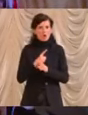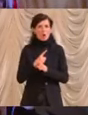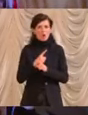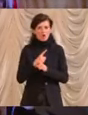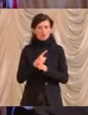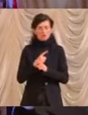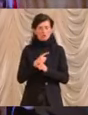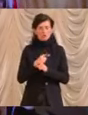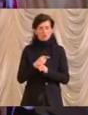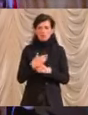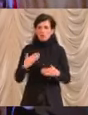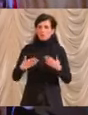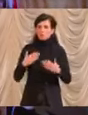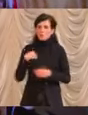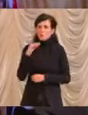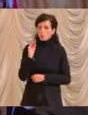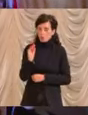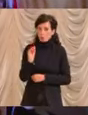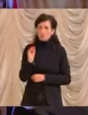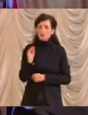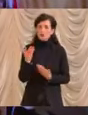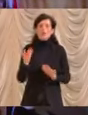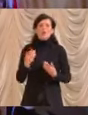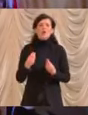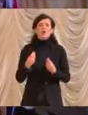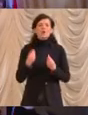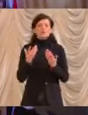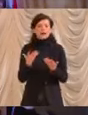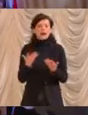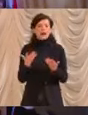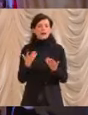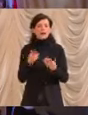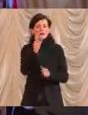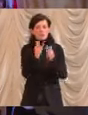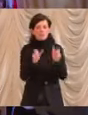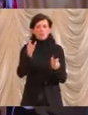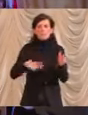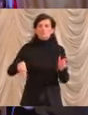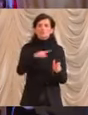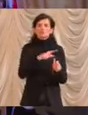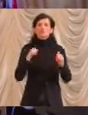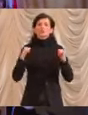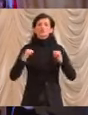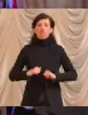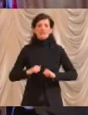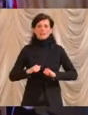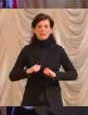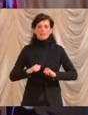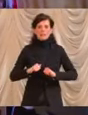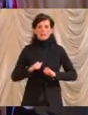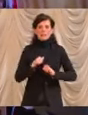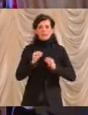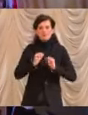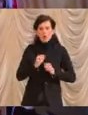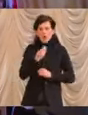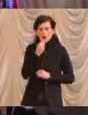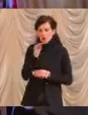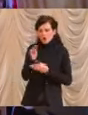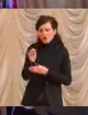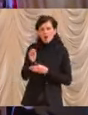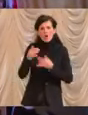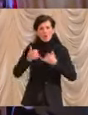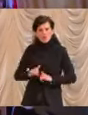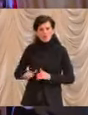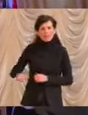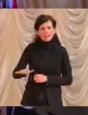di permettere ai propri cittadini di poter famare i propri figli. In queste ore a noi